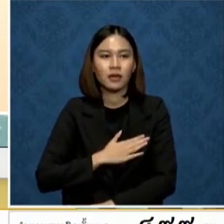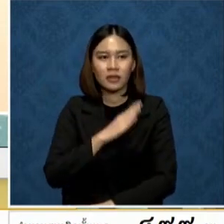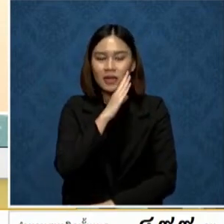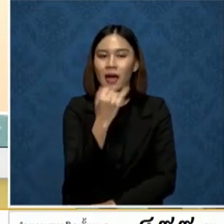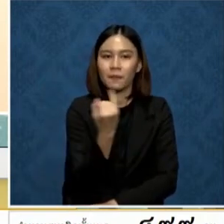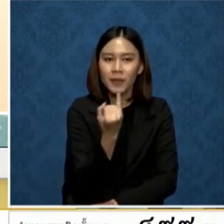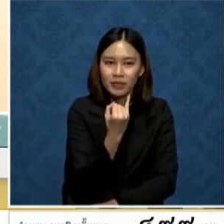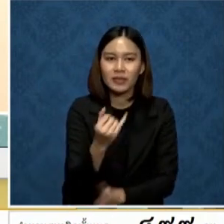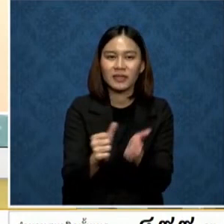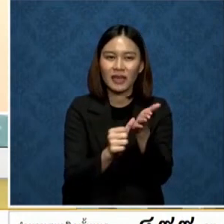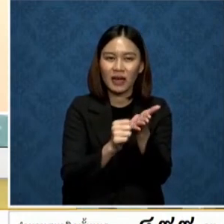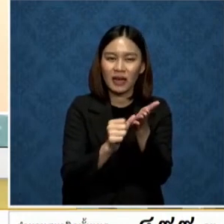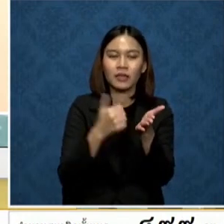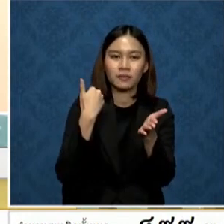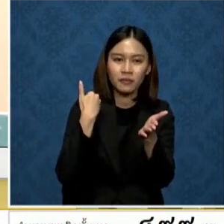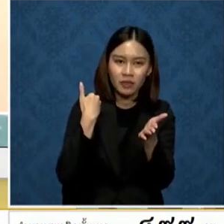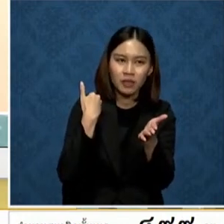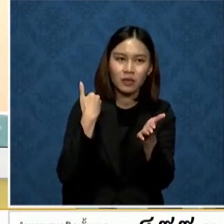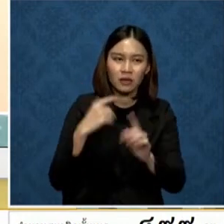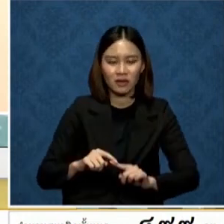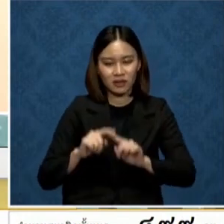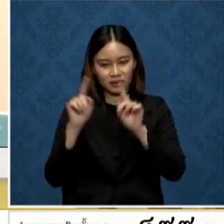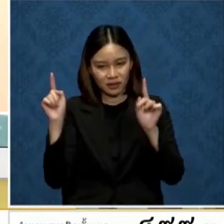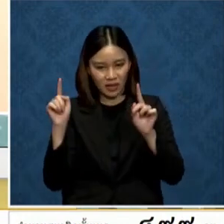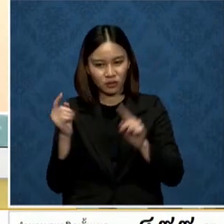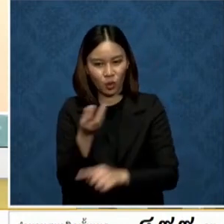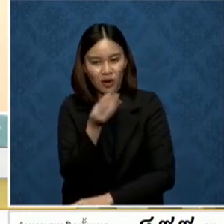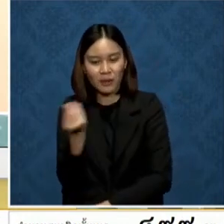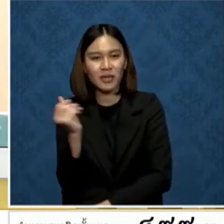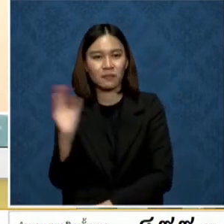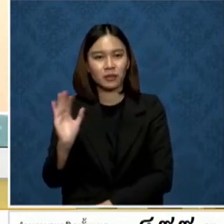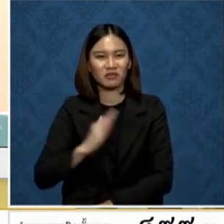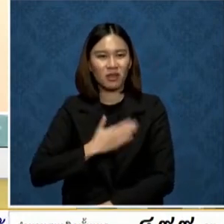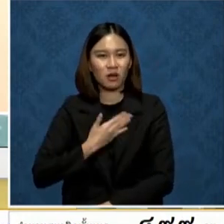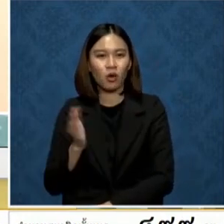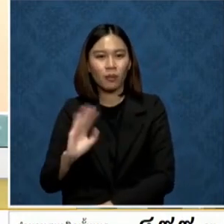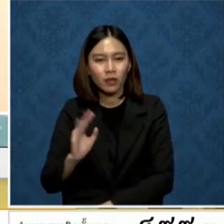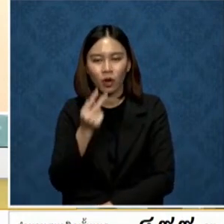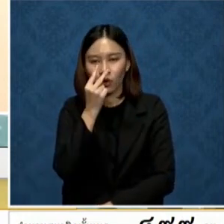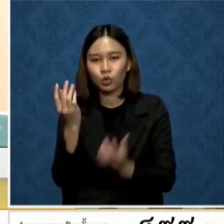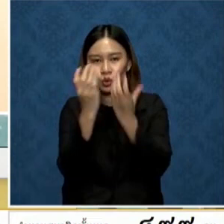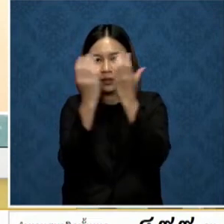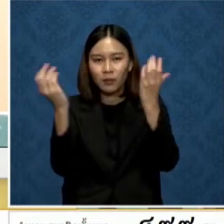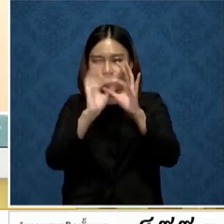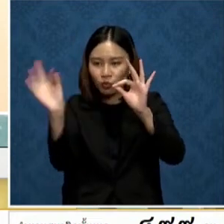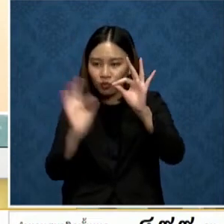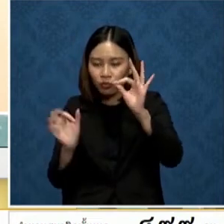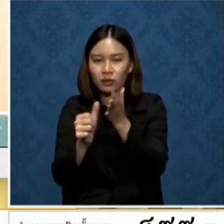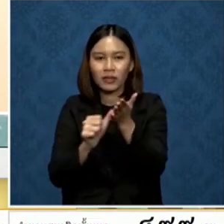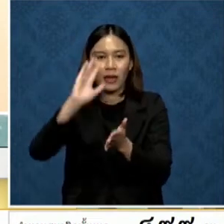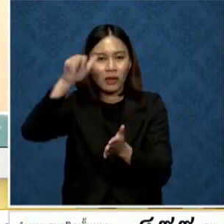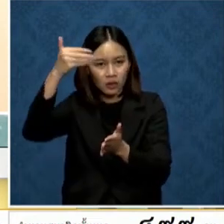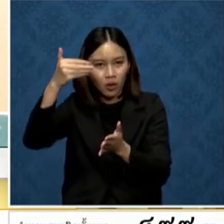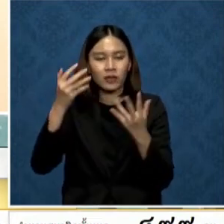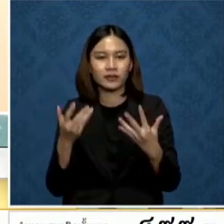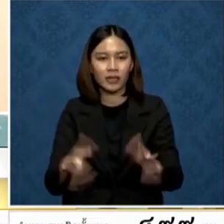ดีก็จะนำมาแก้แต่มันไม่ต้องจำเป็นต้องรีบก่อนให้ดูจากรัฐธรรมนูญแก้มาก่อนแล้วเรา